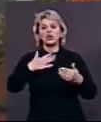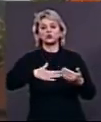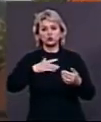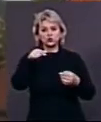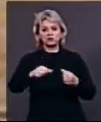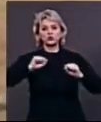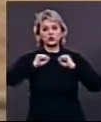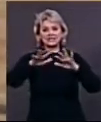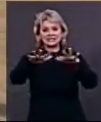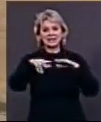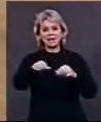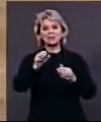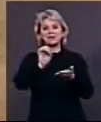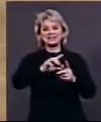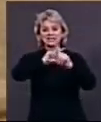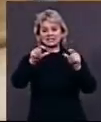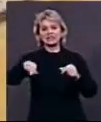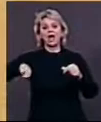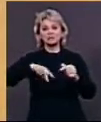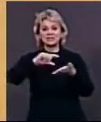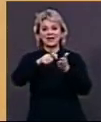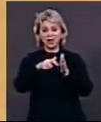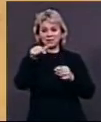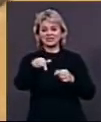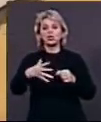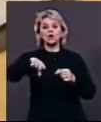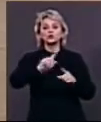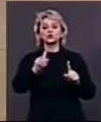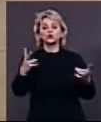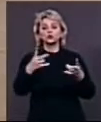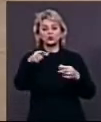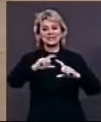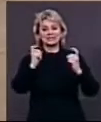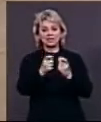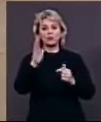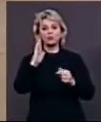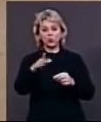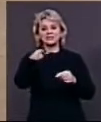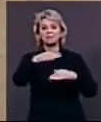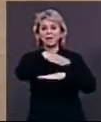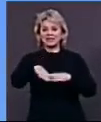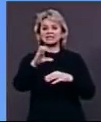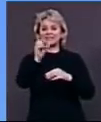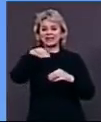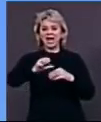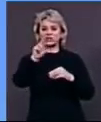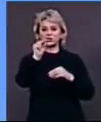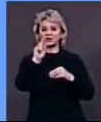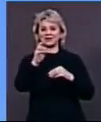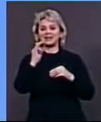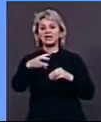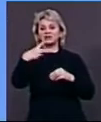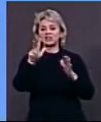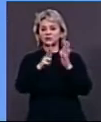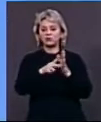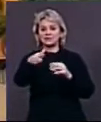душевые, тренажерный зал, пресс-центр, административные кабинеты. Все, что нужно на стадионе, будет по адресу проспект Стачки,